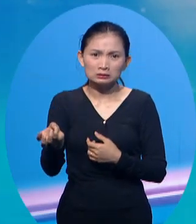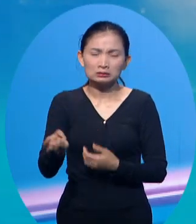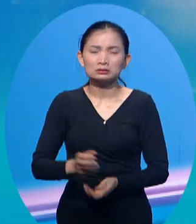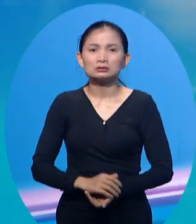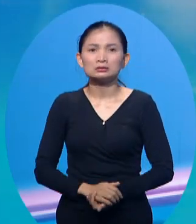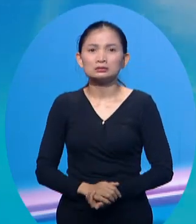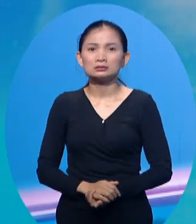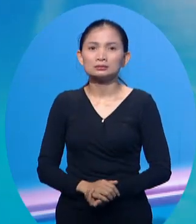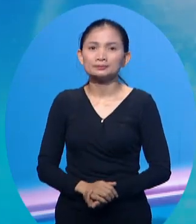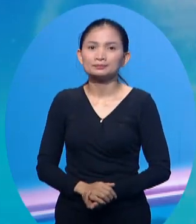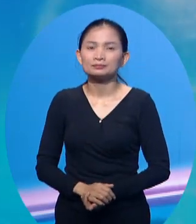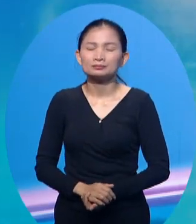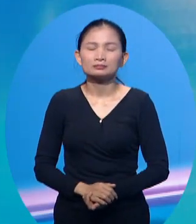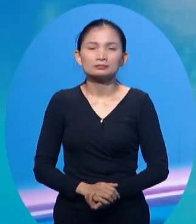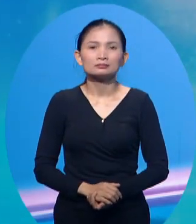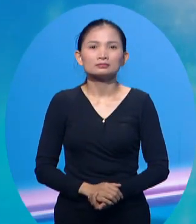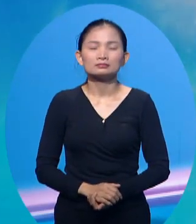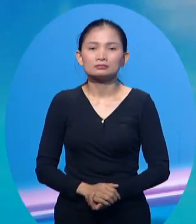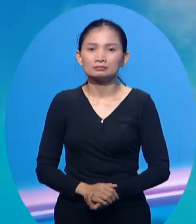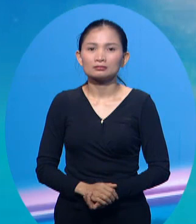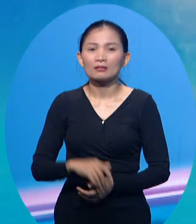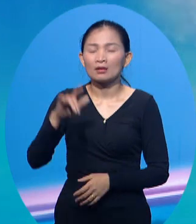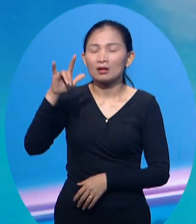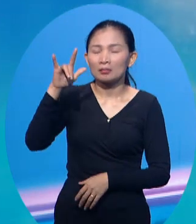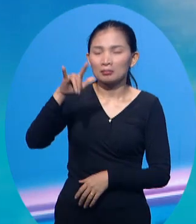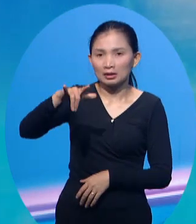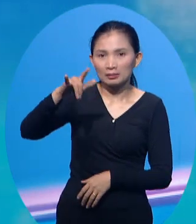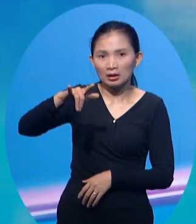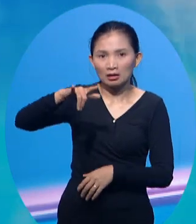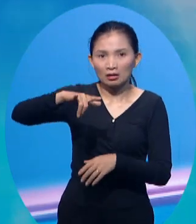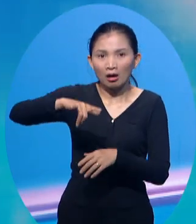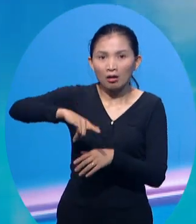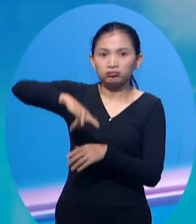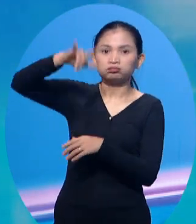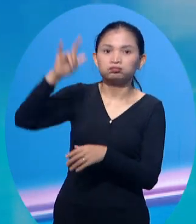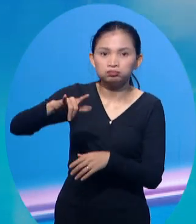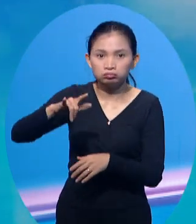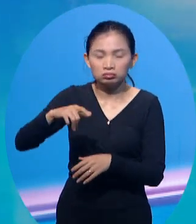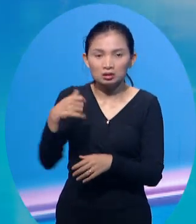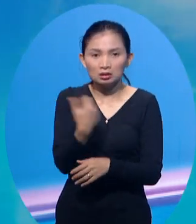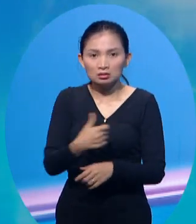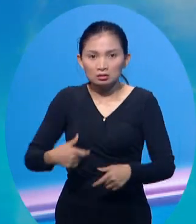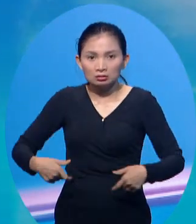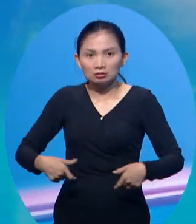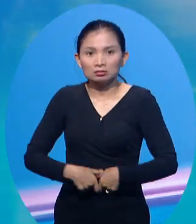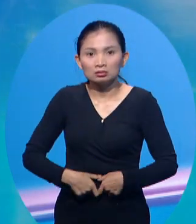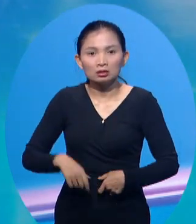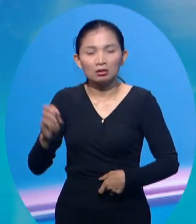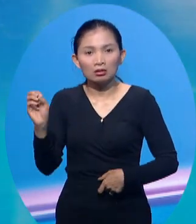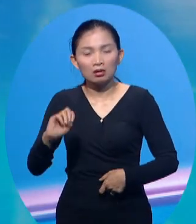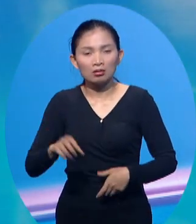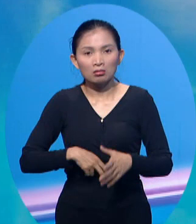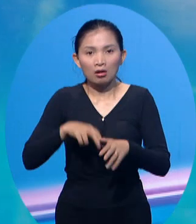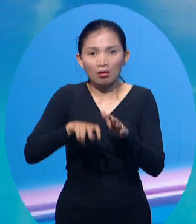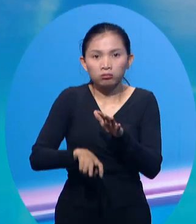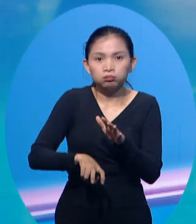Liên quan đến lý do hành khách bị hất tung trong vụ máy bay của hãng Singapore Airlines gặp nhiễu động, cơ quan điều tra an toàn vận tải Singapore cho biết